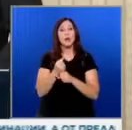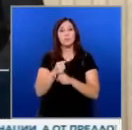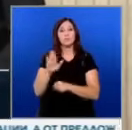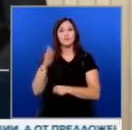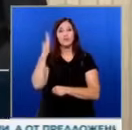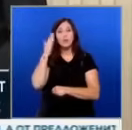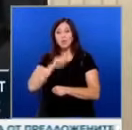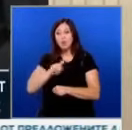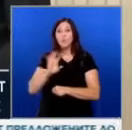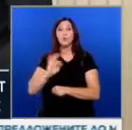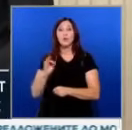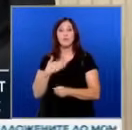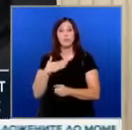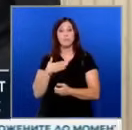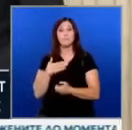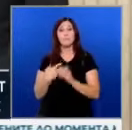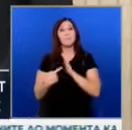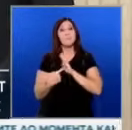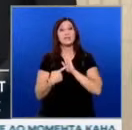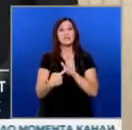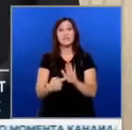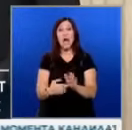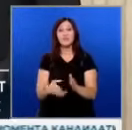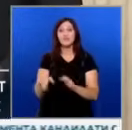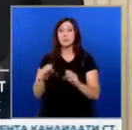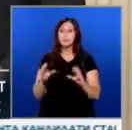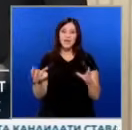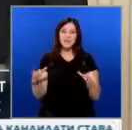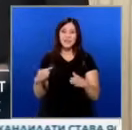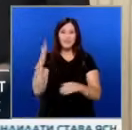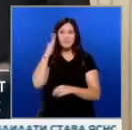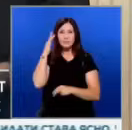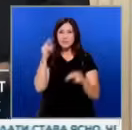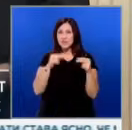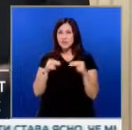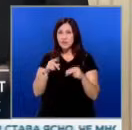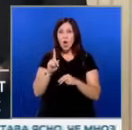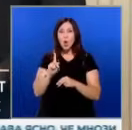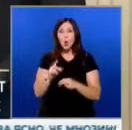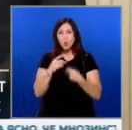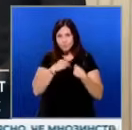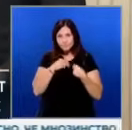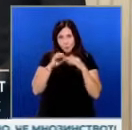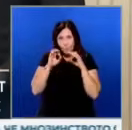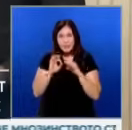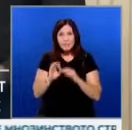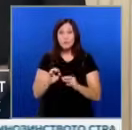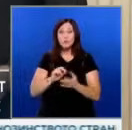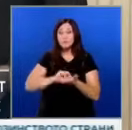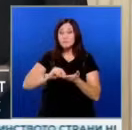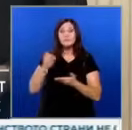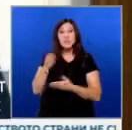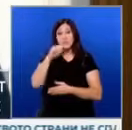ваша страна до понеделник да ми представите състав на Министерски съвет, който убедително да се вписва в